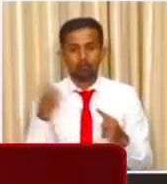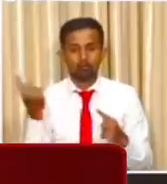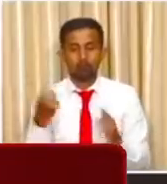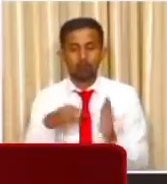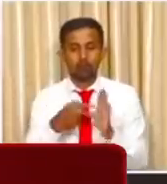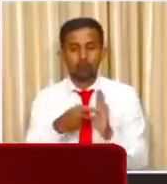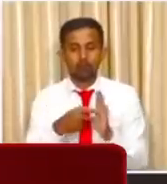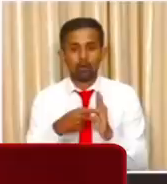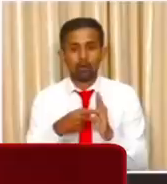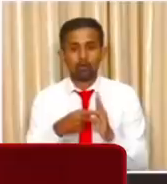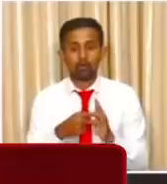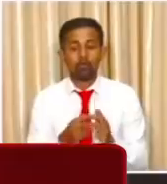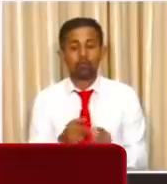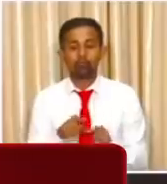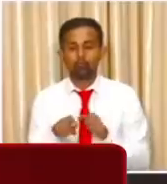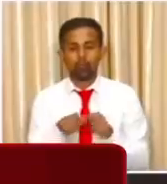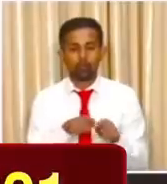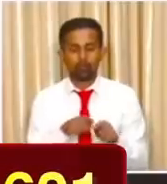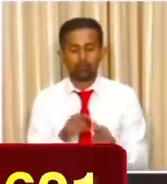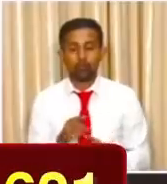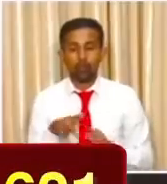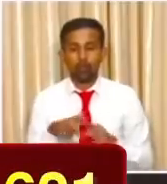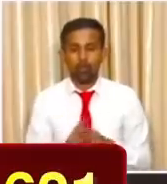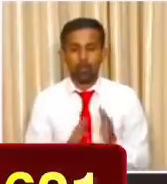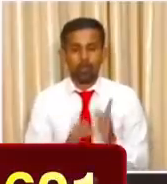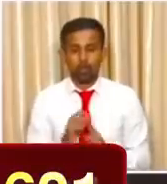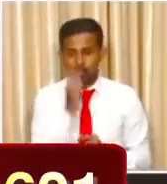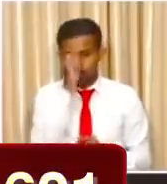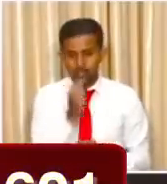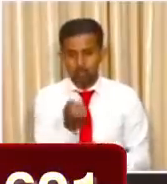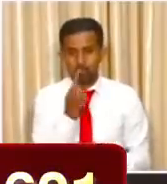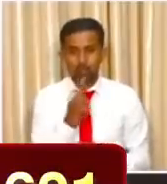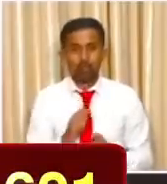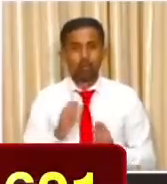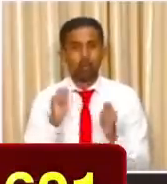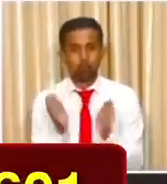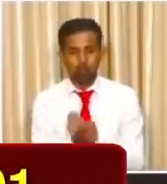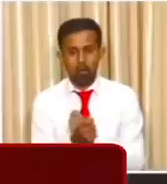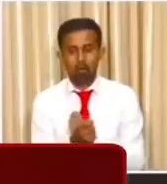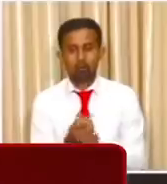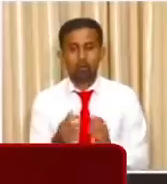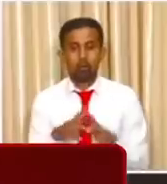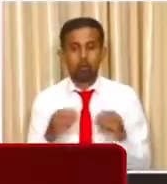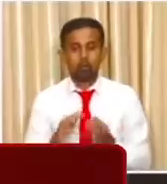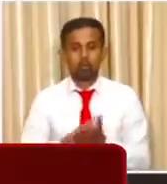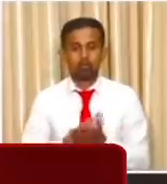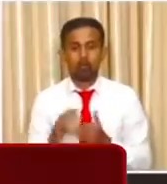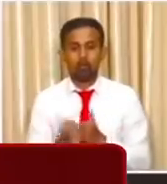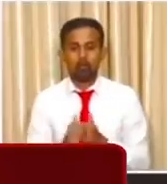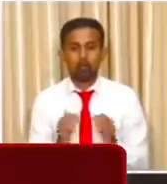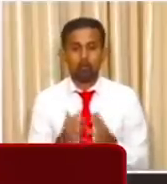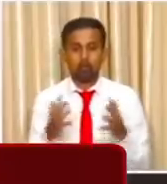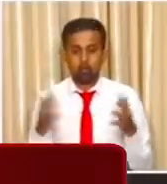ආර්ථික මොඩලයකට වමනා වෙනුවෙන් පෙළගහලා තිබුණා. ගරු කර්මාන්ත අමාත්‍යතුමා කිව්වා දැන් ඒ ප්‍රවේශය වෙනස් කරලා අපේ රටේ භාණ්ඩ හා සේවා නිෂ්පාදනය වර්ධනය